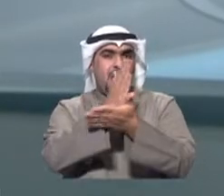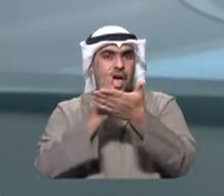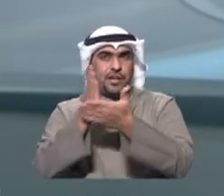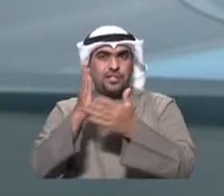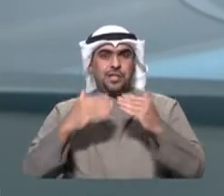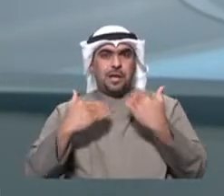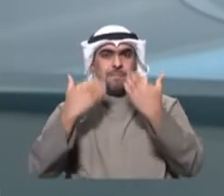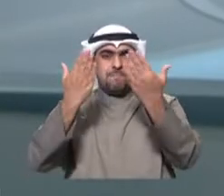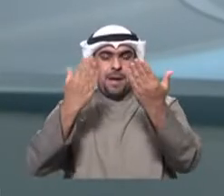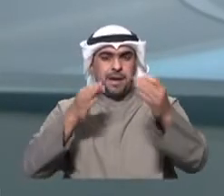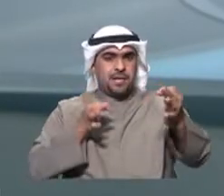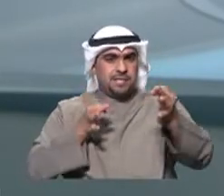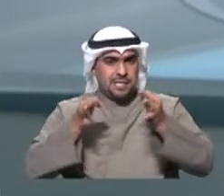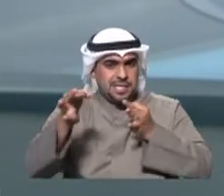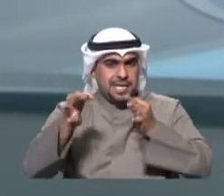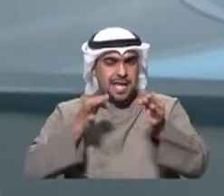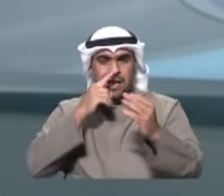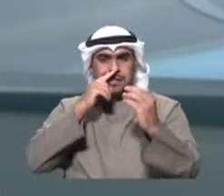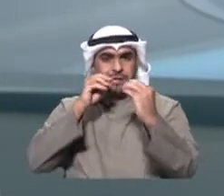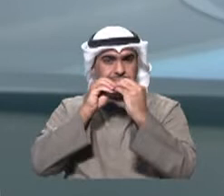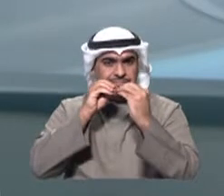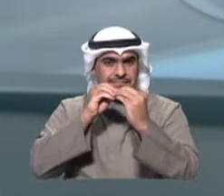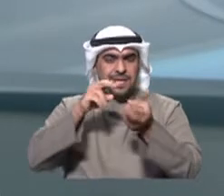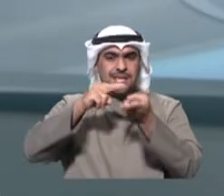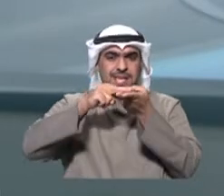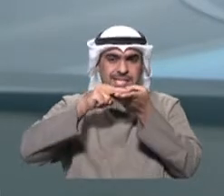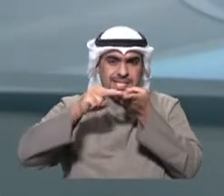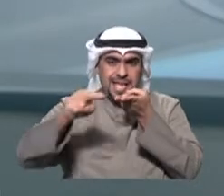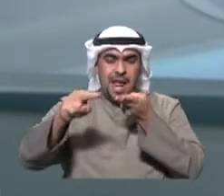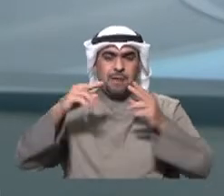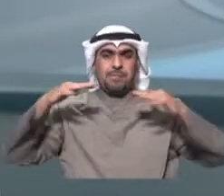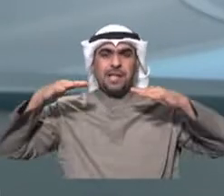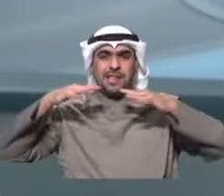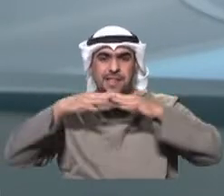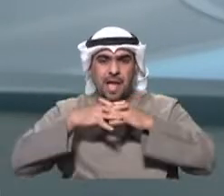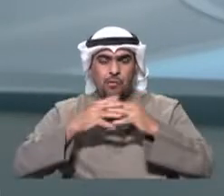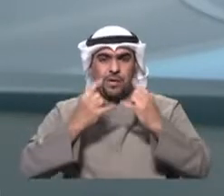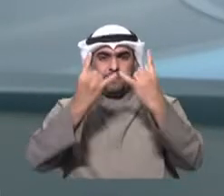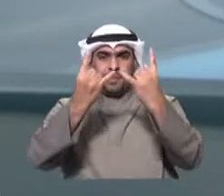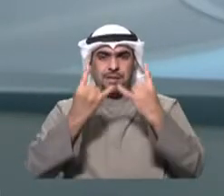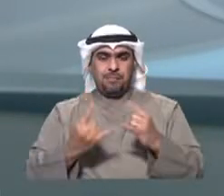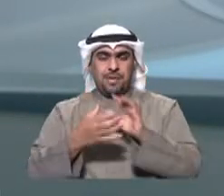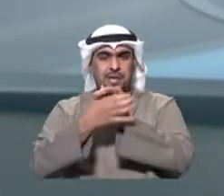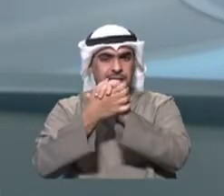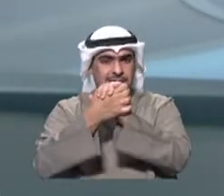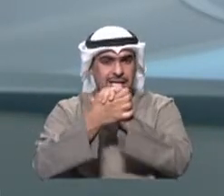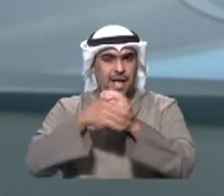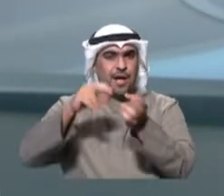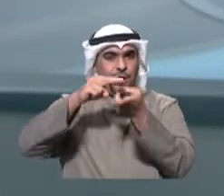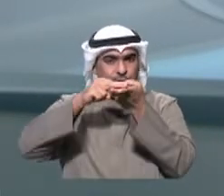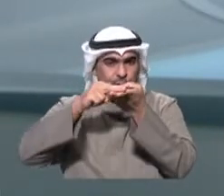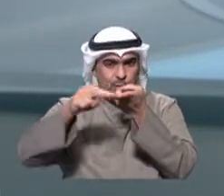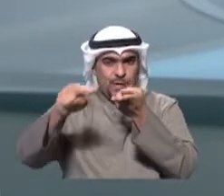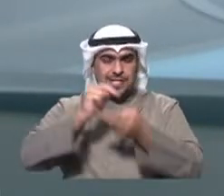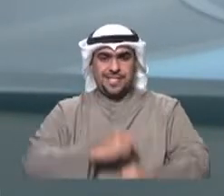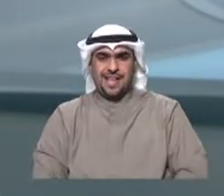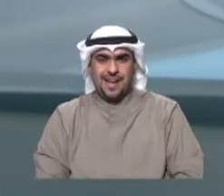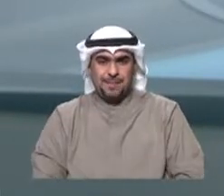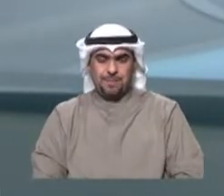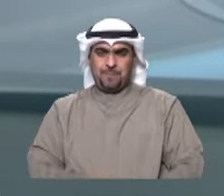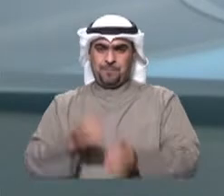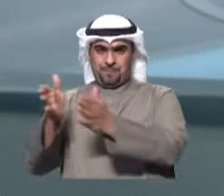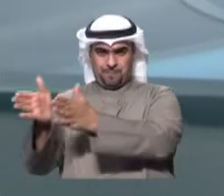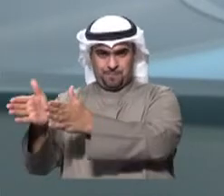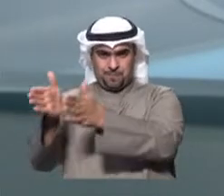ومتوازنة، آخذة بالانفتاح والتواصل طريقا وبالإيمان بالصداقة والسلام مبدأ، وبالتنمية البشرية